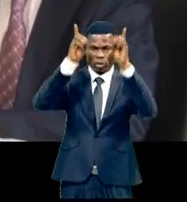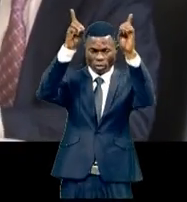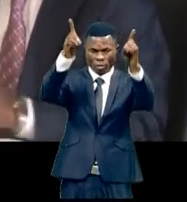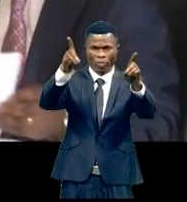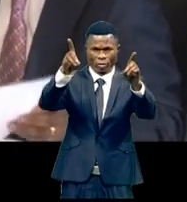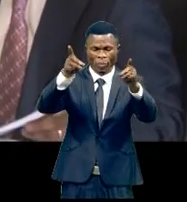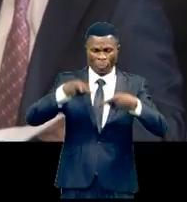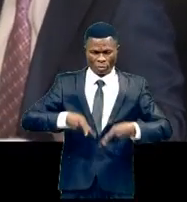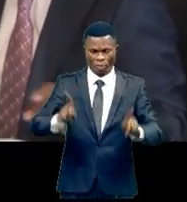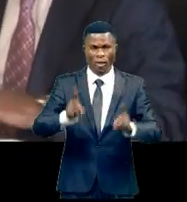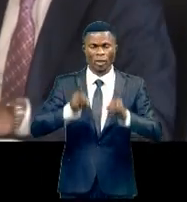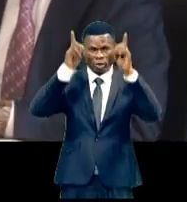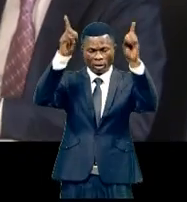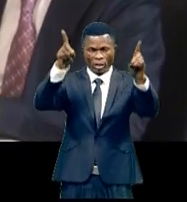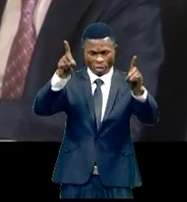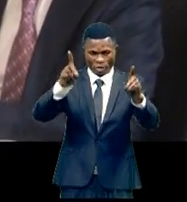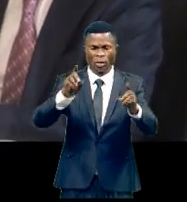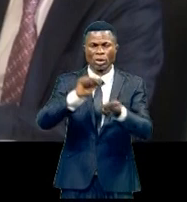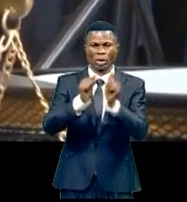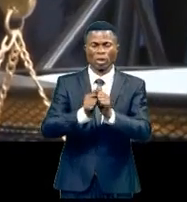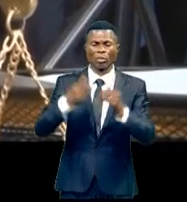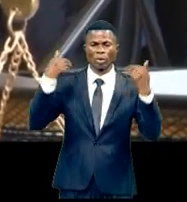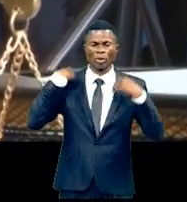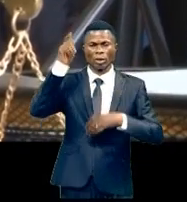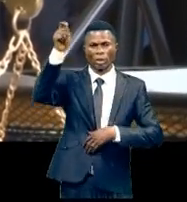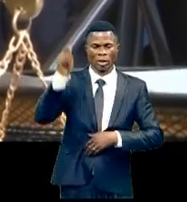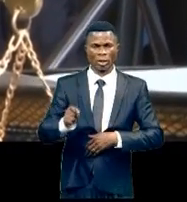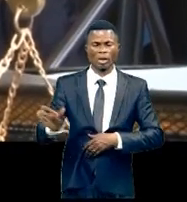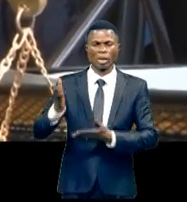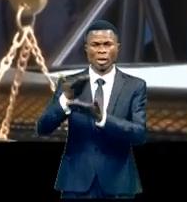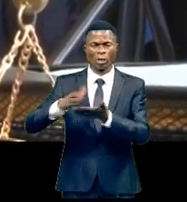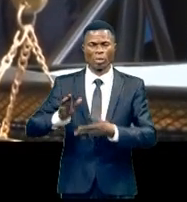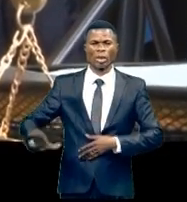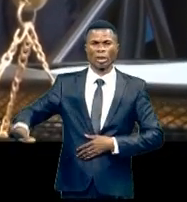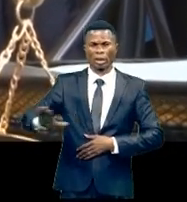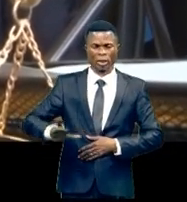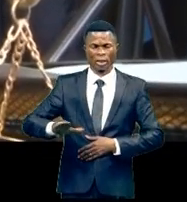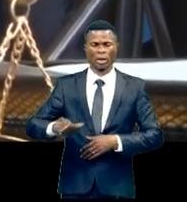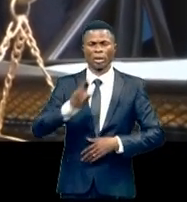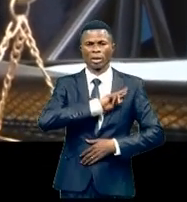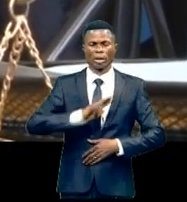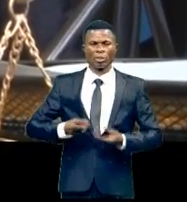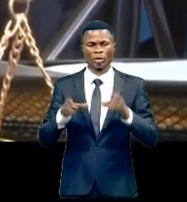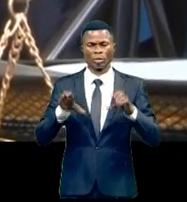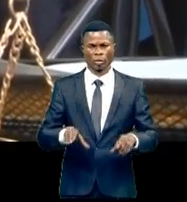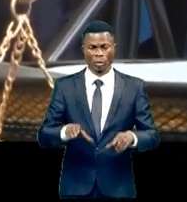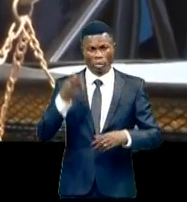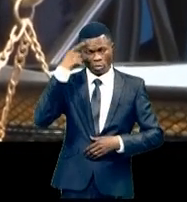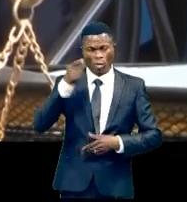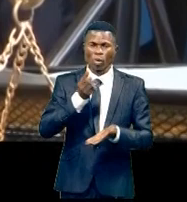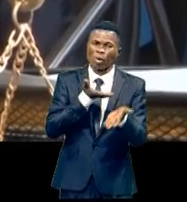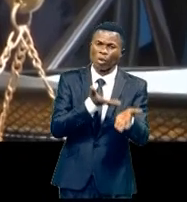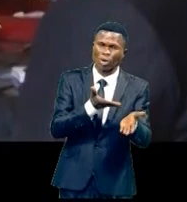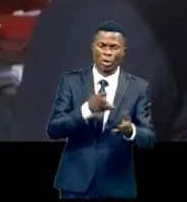portant autorisation de prorogation de l'état de siège sur une partie du territoire de la République démocratique du Congo, en vue de permettre